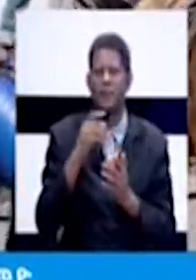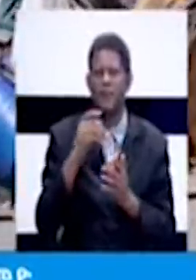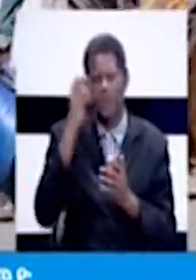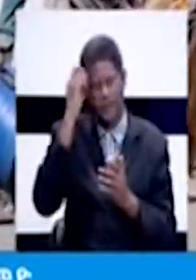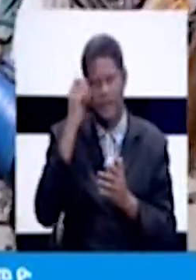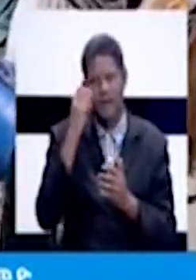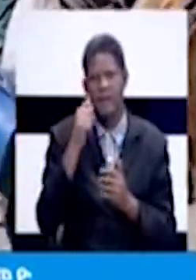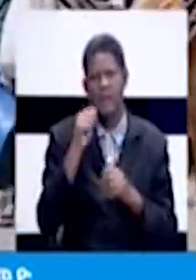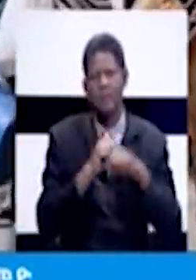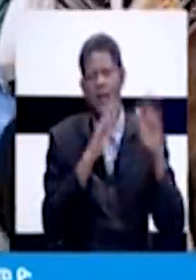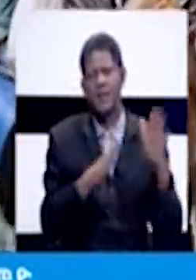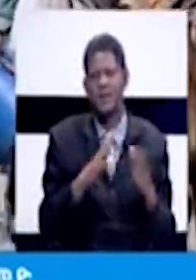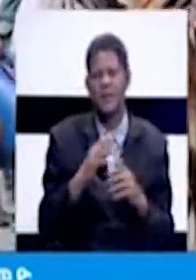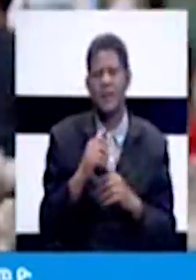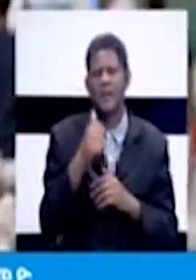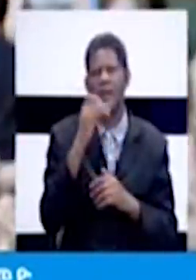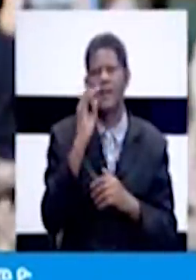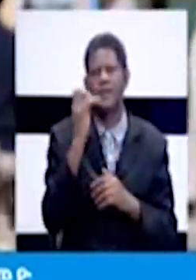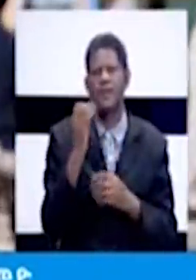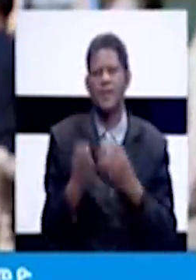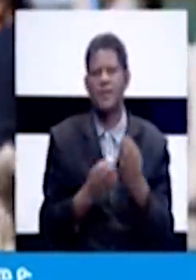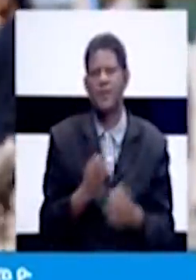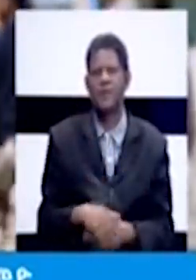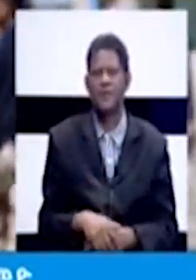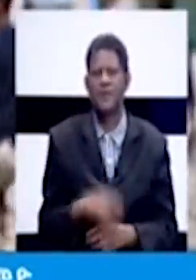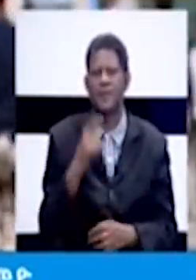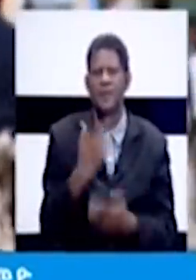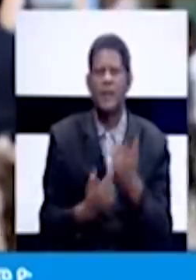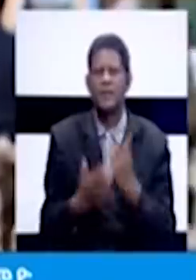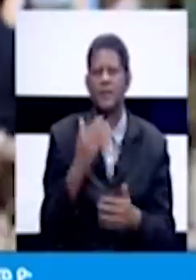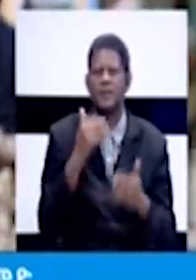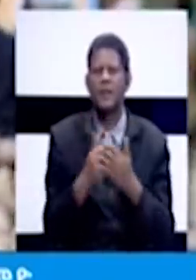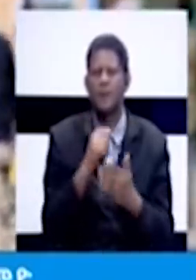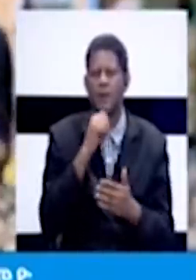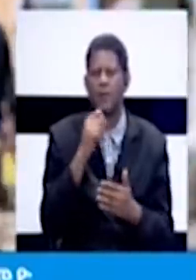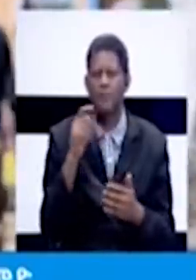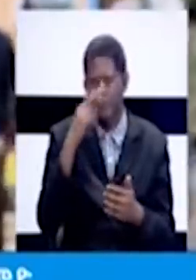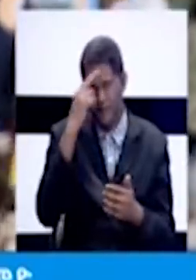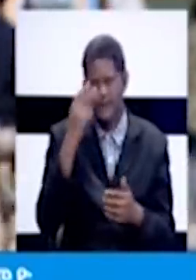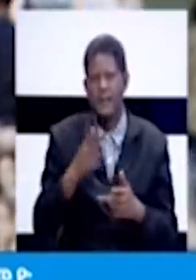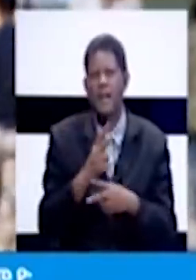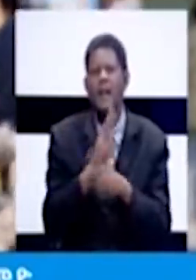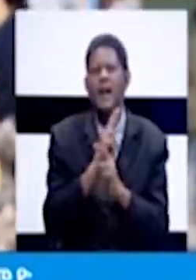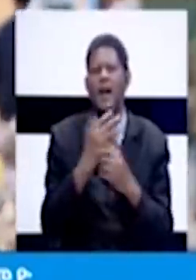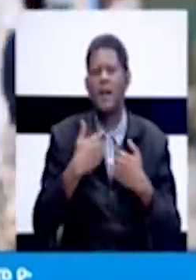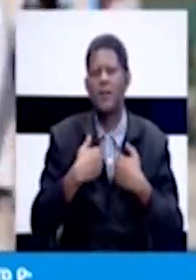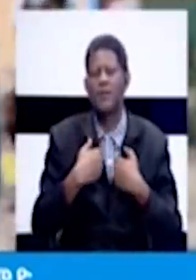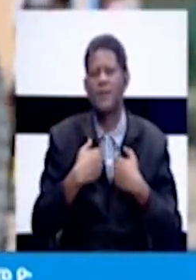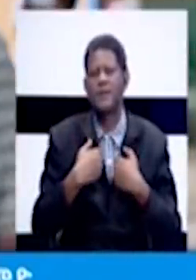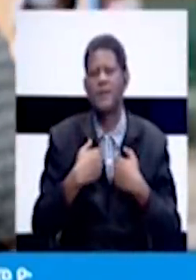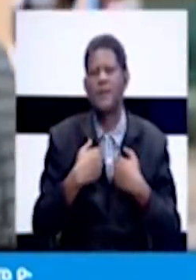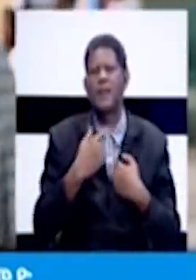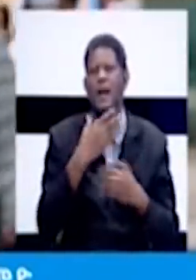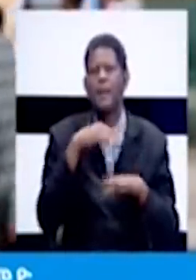على قاشح نوغس شانن غليصم خزنا دردر يقرلو مخنيات بعل عدايز غدايز بعل عداي